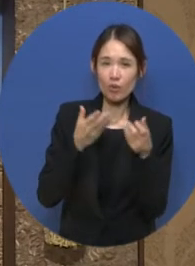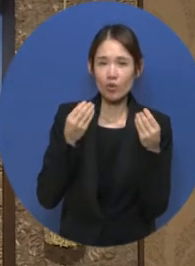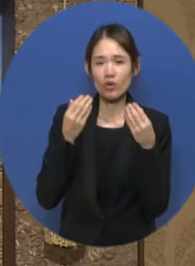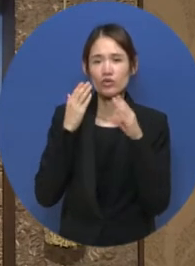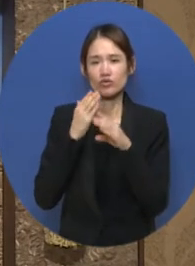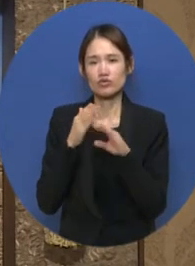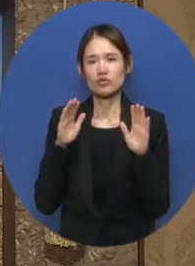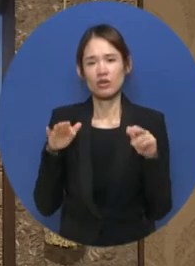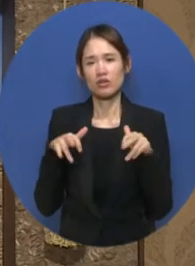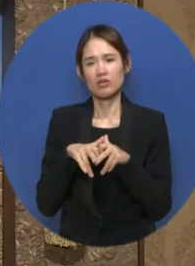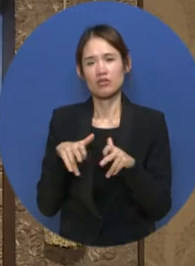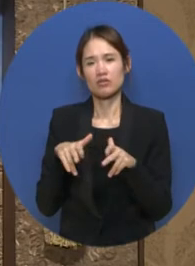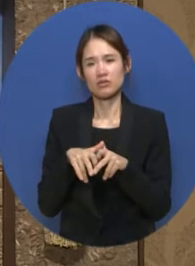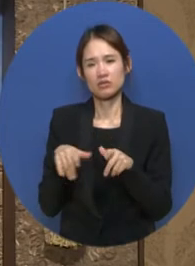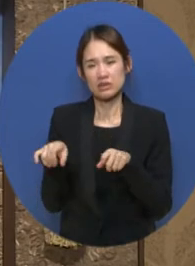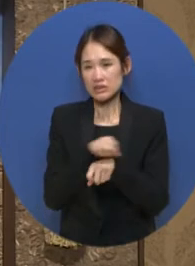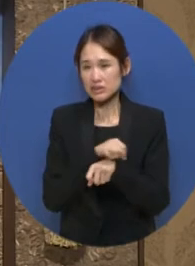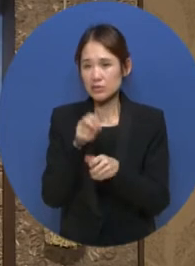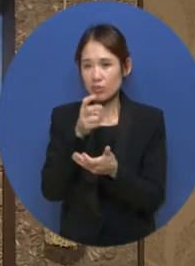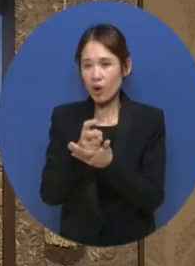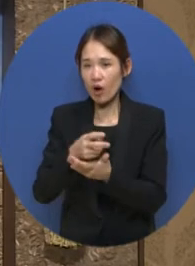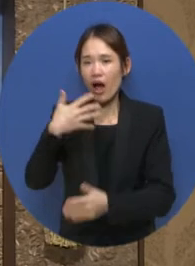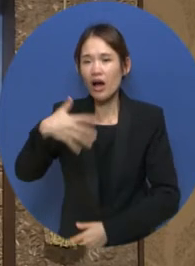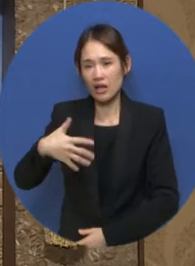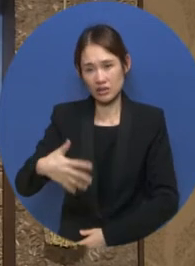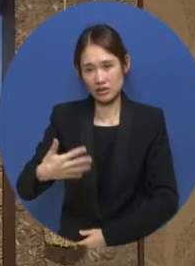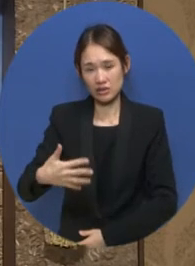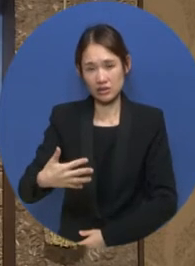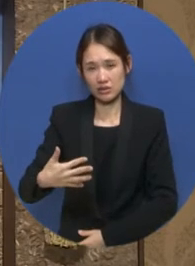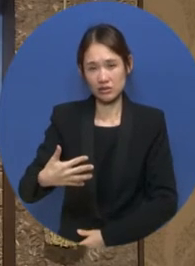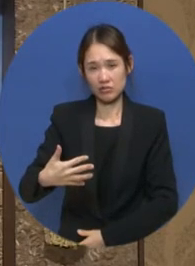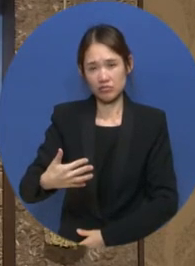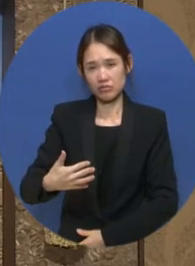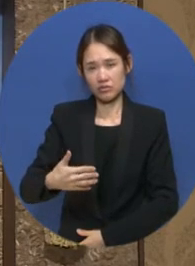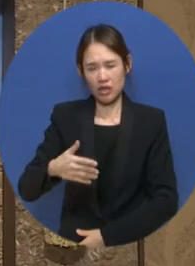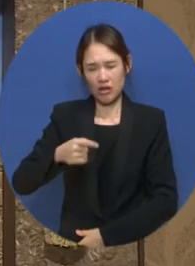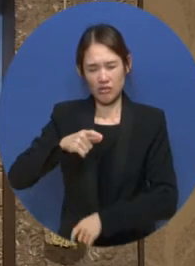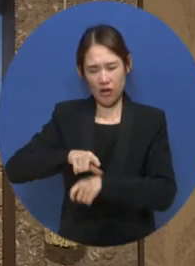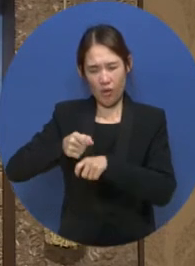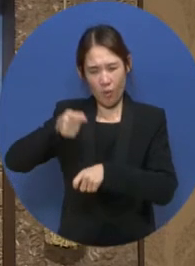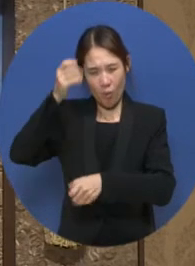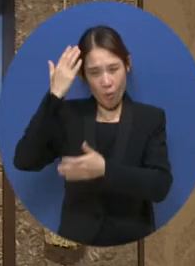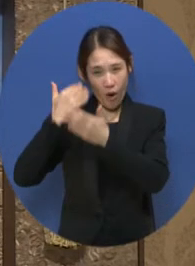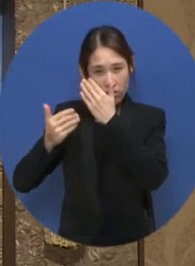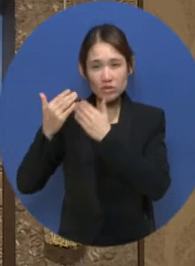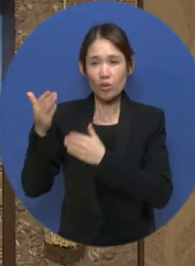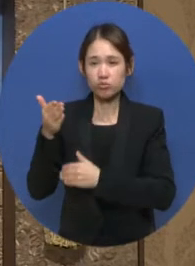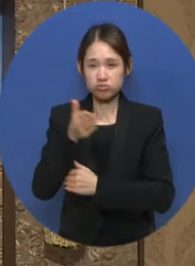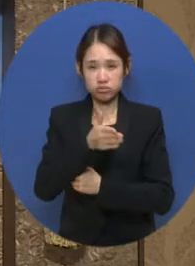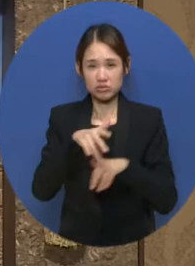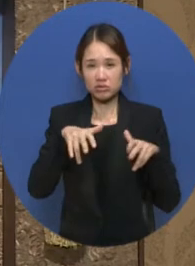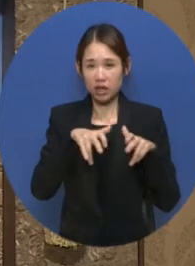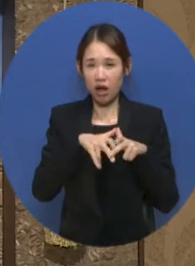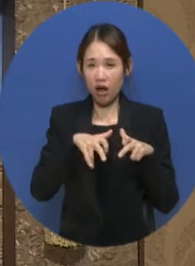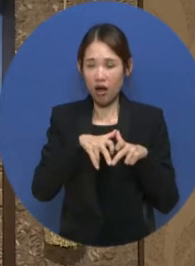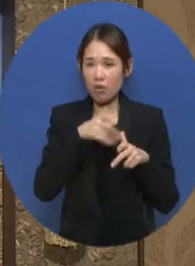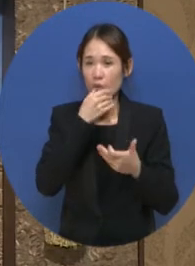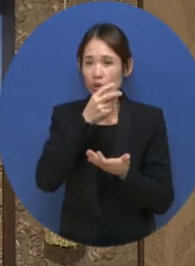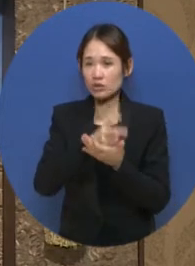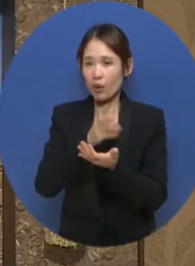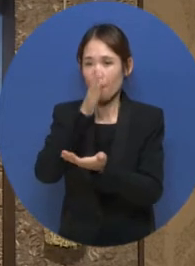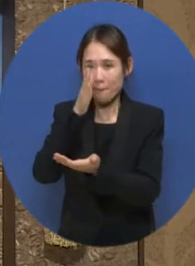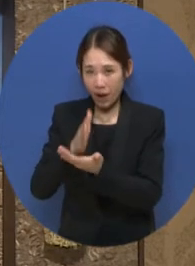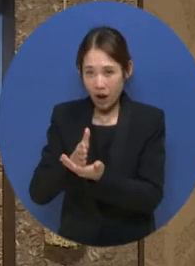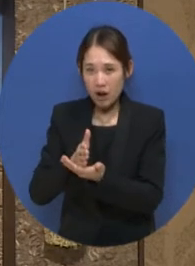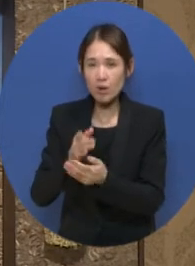장애인의 경우에는 별도 특례 법 은 사실은 없습니다 그래서 아주 오래전부터 장애 계에서 장애 복지 법이 아니라 좀더